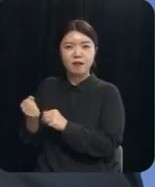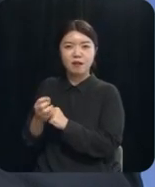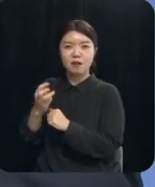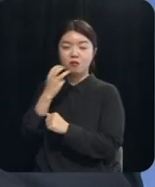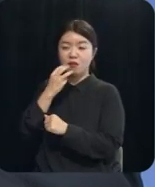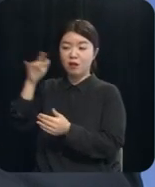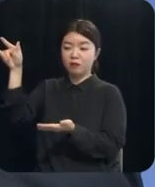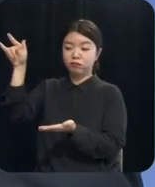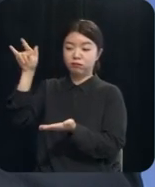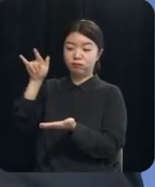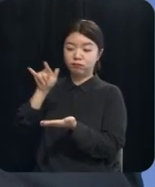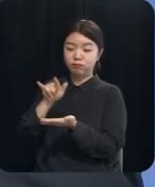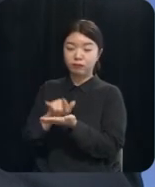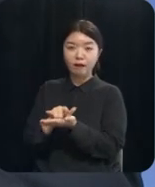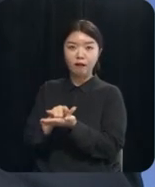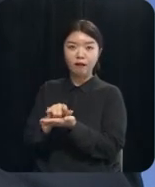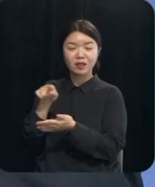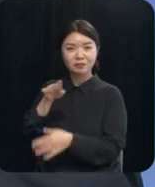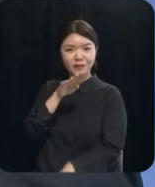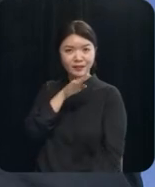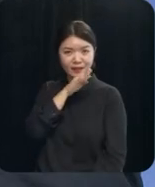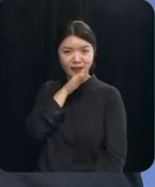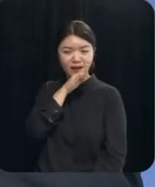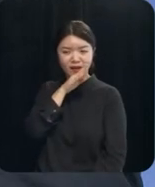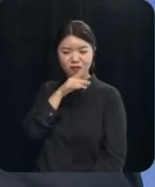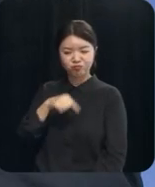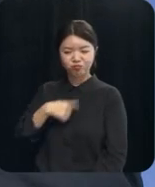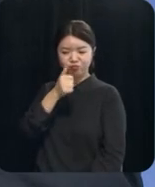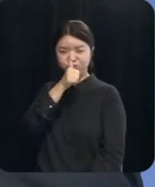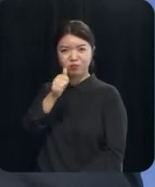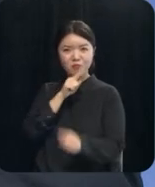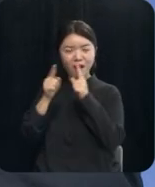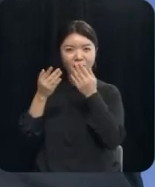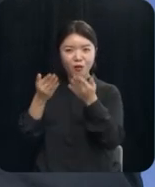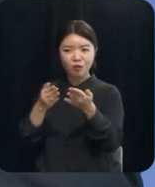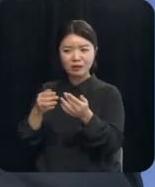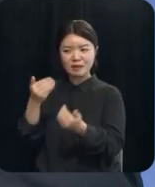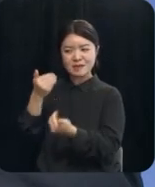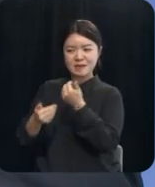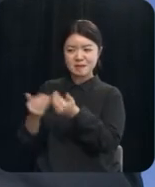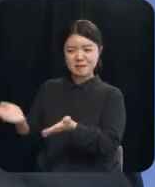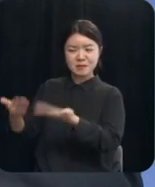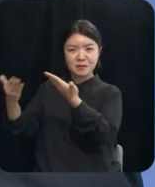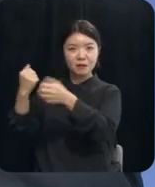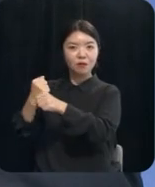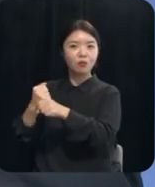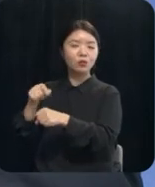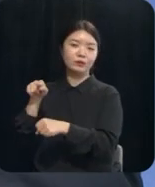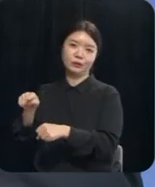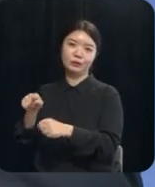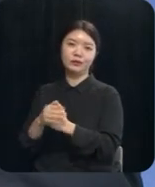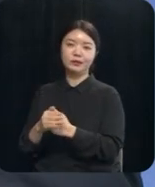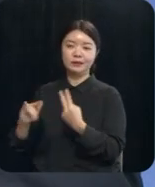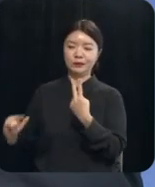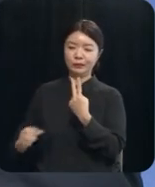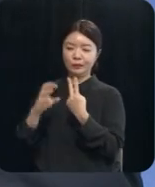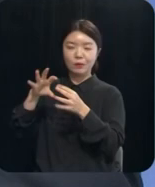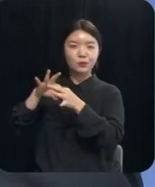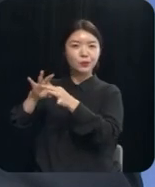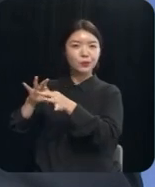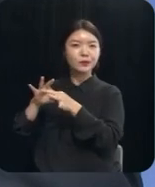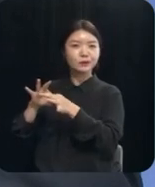내려와서 그것이 맞다고 주장하고 그 갈등을 부추기는 것, 공항 8.1을 통해서, 제2공항 8.1을